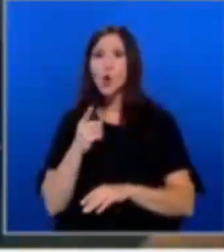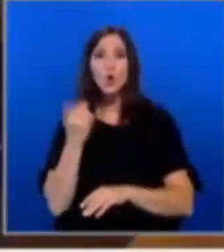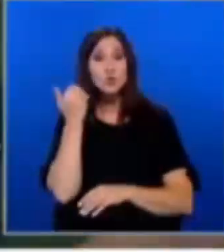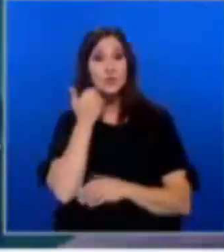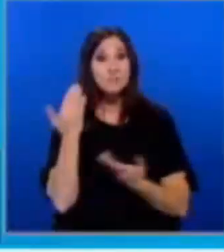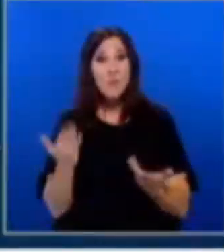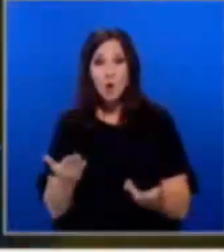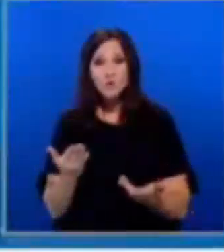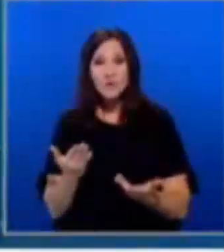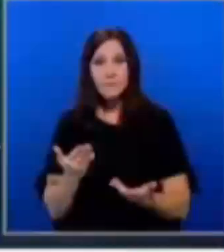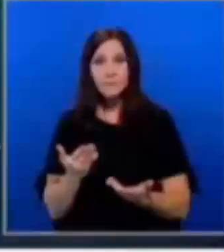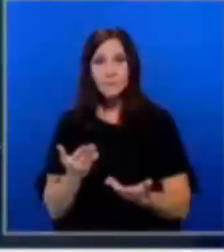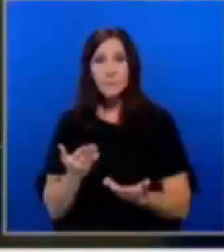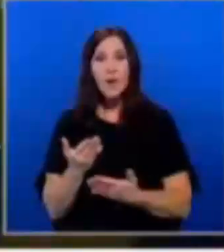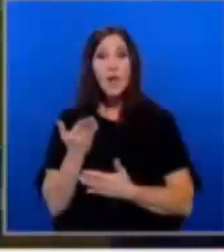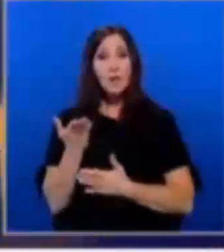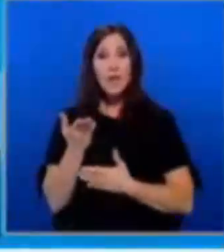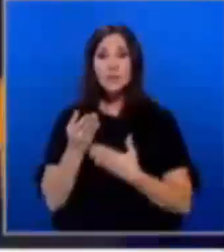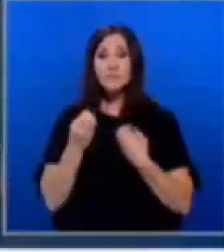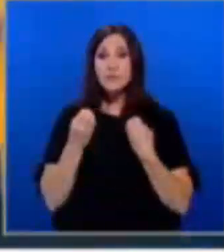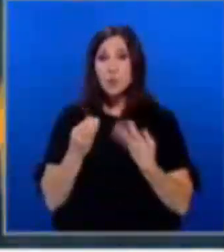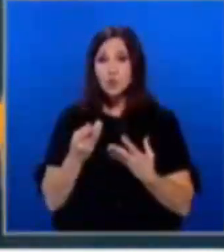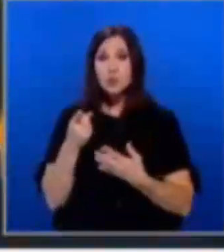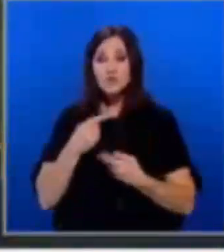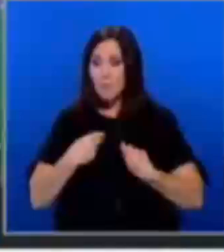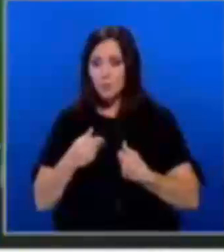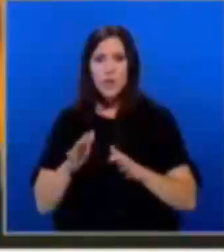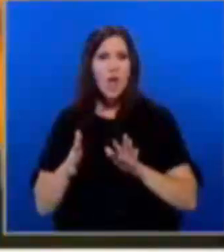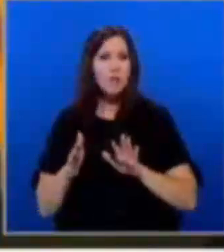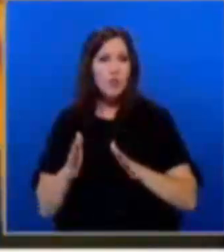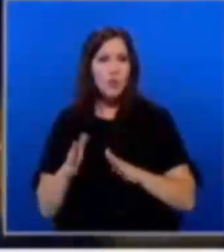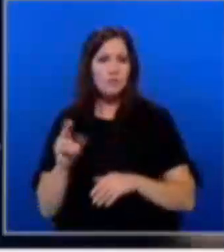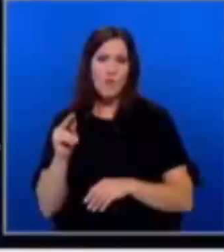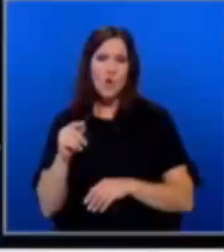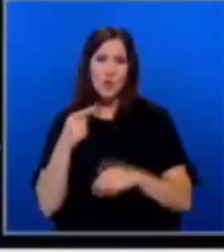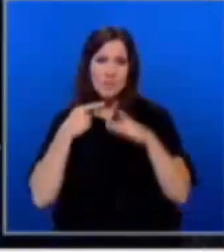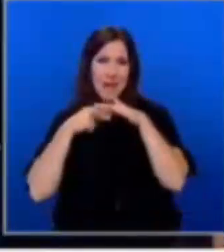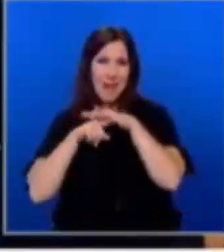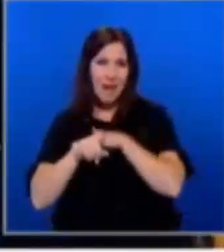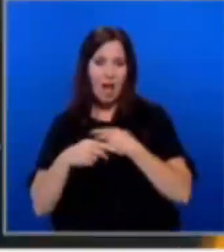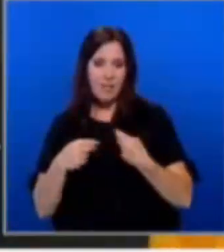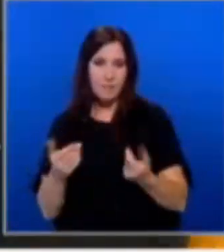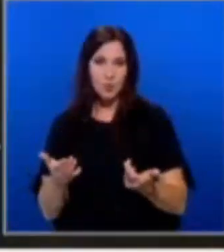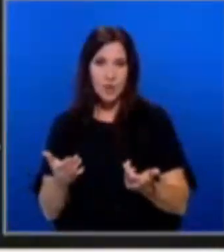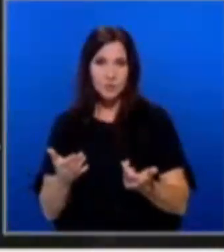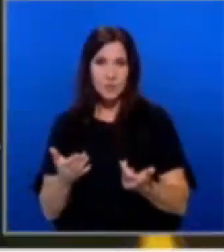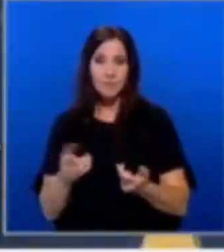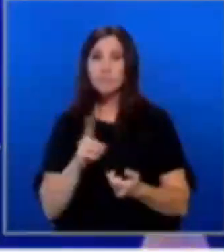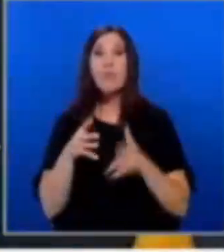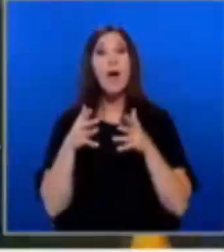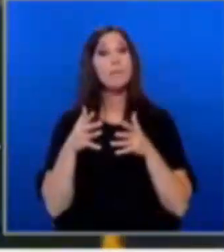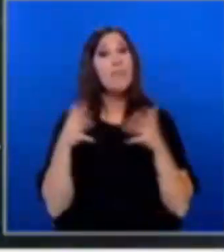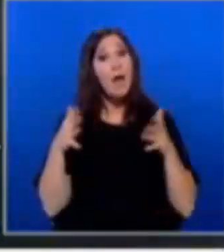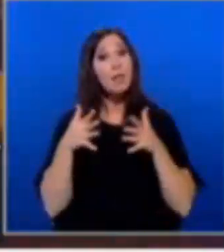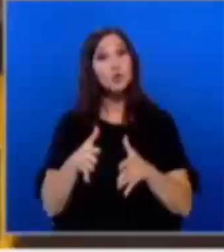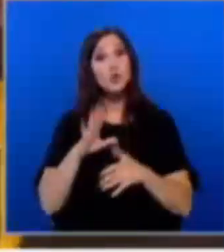използва. Нали, тези възможности за това да продаде, дори говоря за нелегална вече продажба. Но най-лошото е,